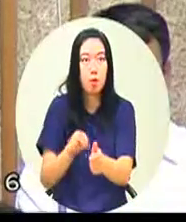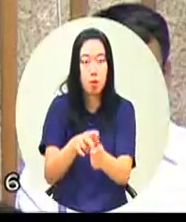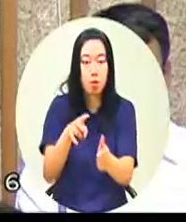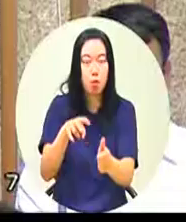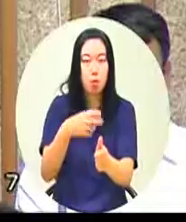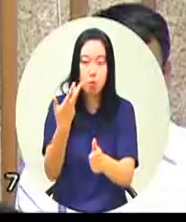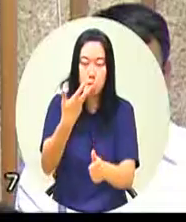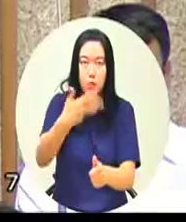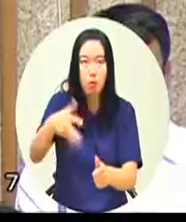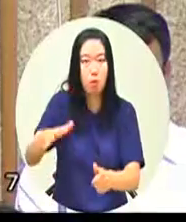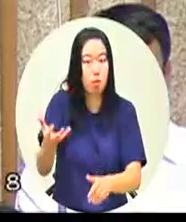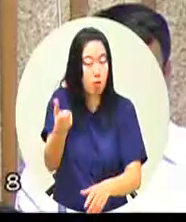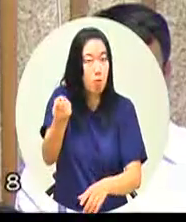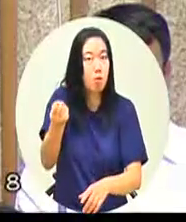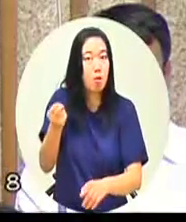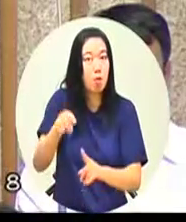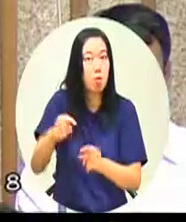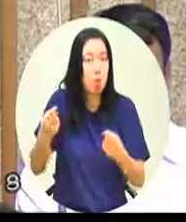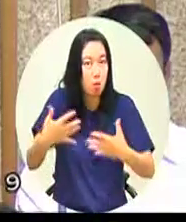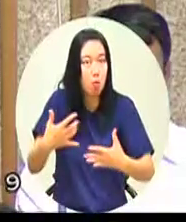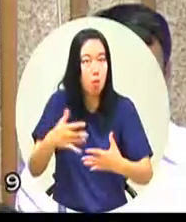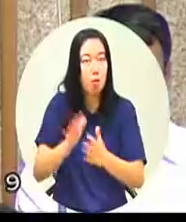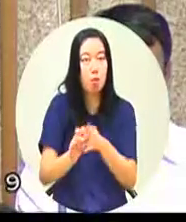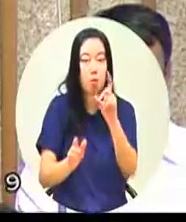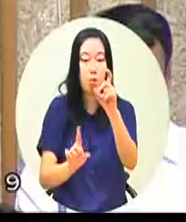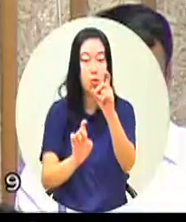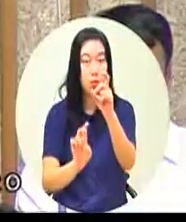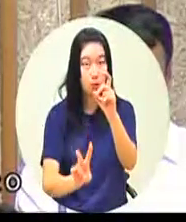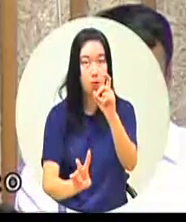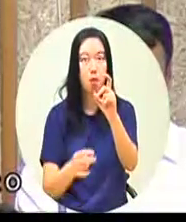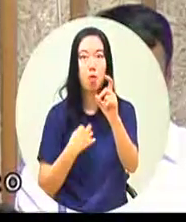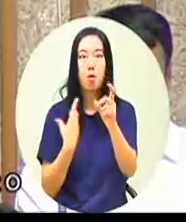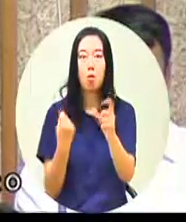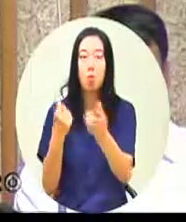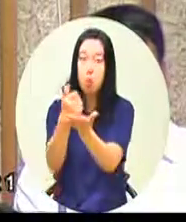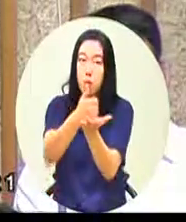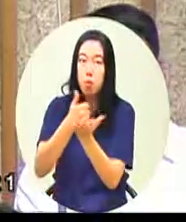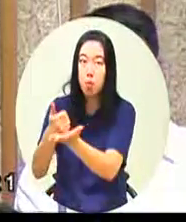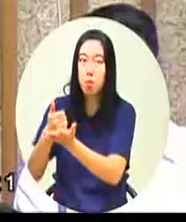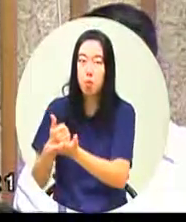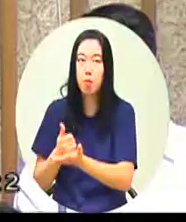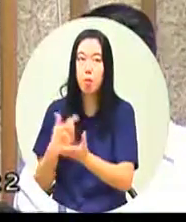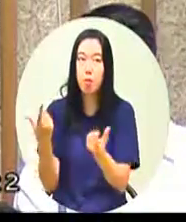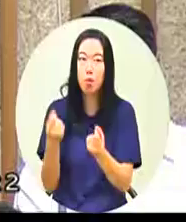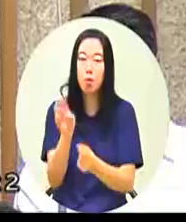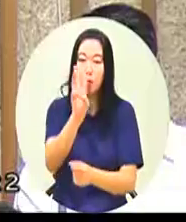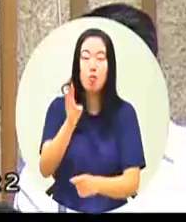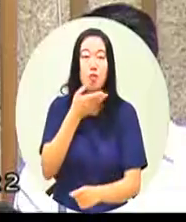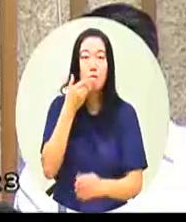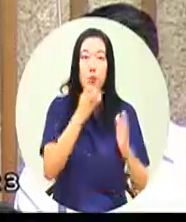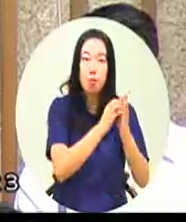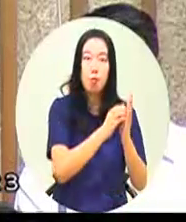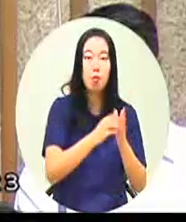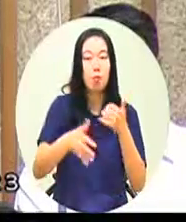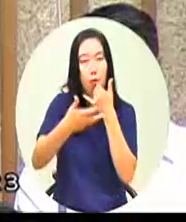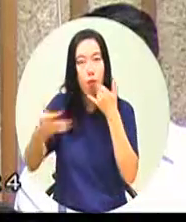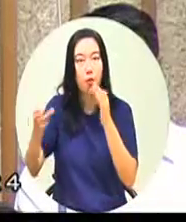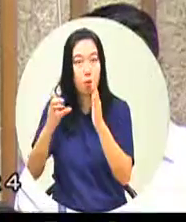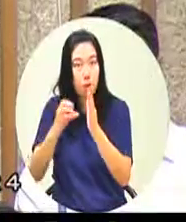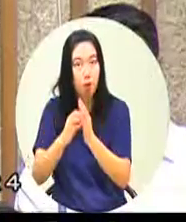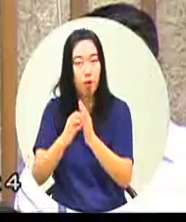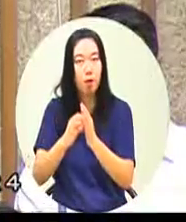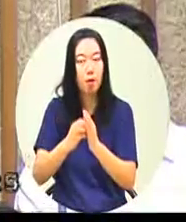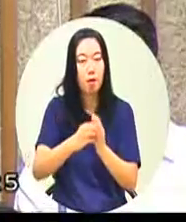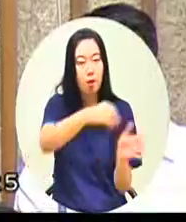那其实海洋局这边，其实在10月12号的部分，也邀请包含我们自己的水利局以及河川局这一中央的河川局